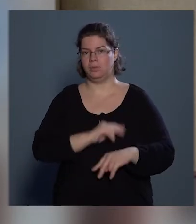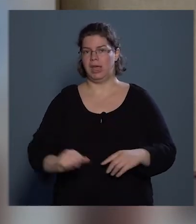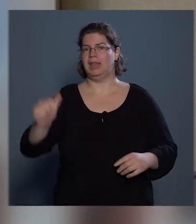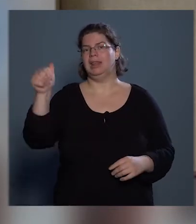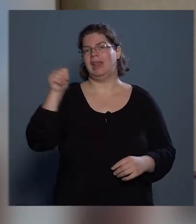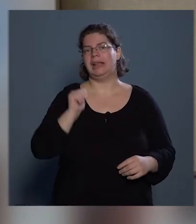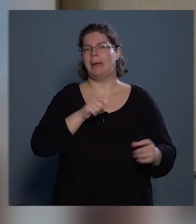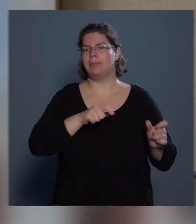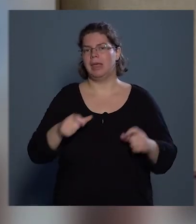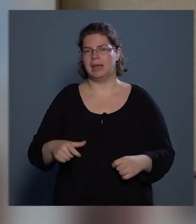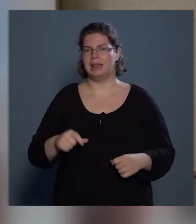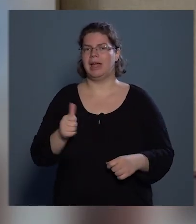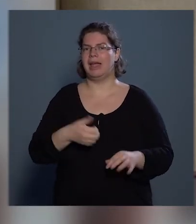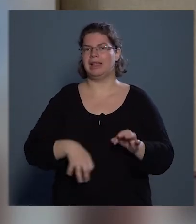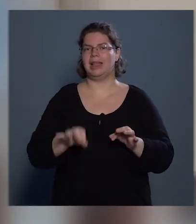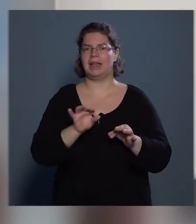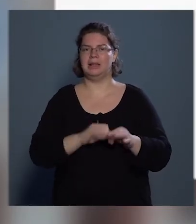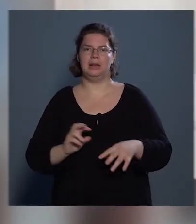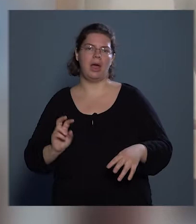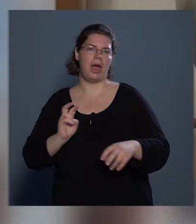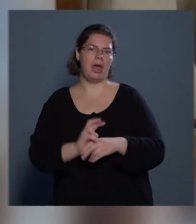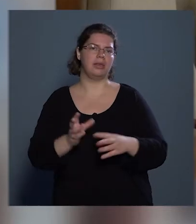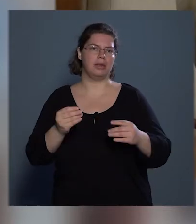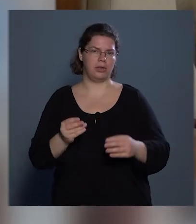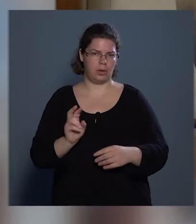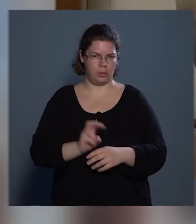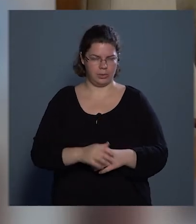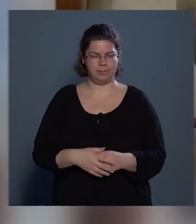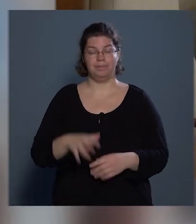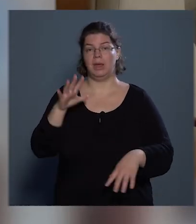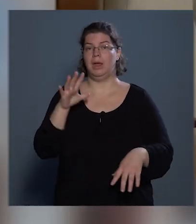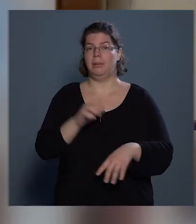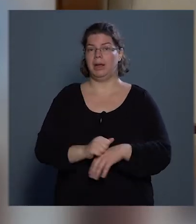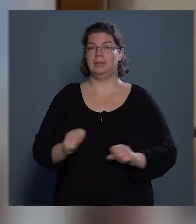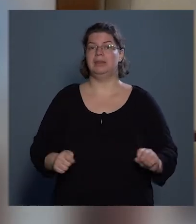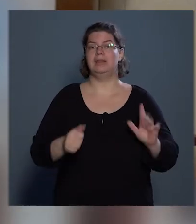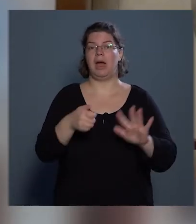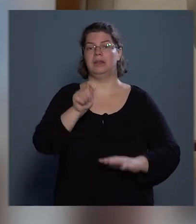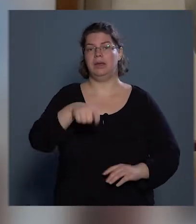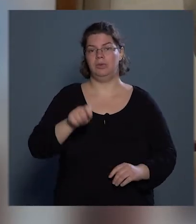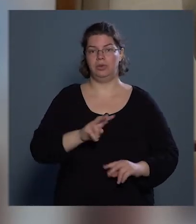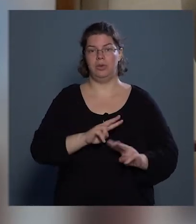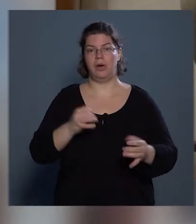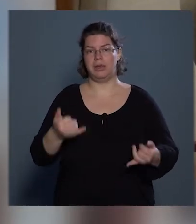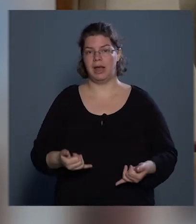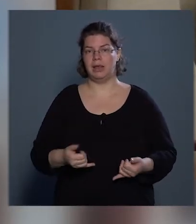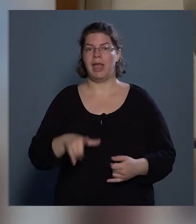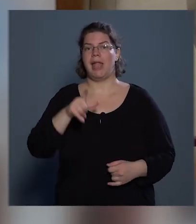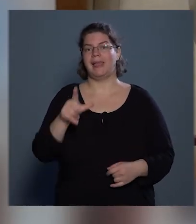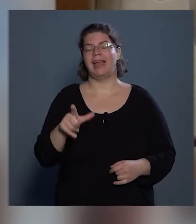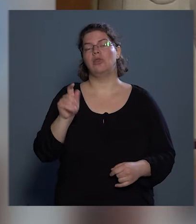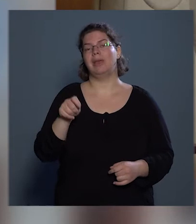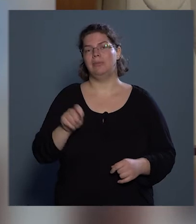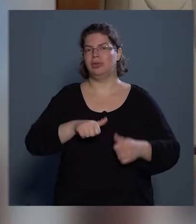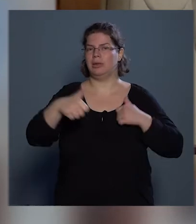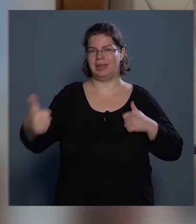egy kiegészítés ehhez az anyaghoz. Megállapítom, hogy 16 képviselő van jelen, két képviselőnk van